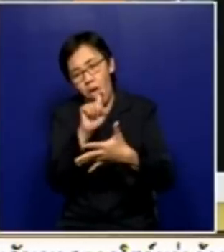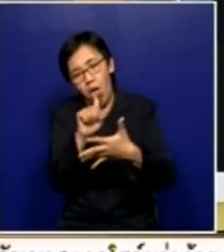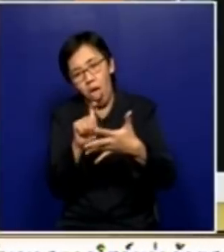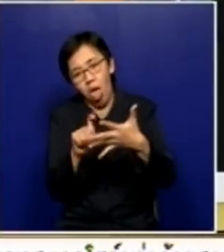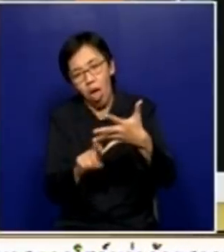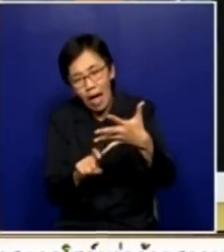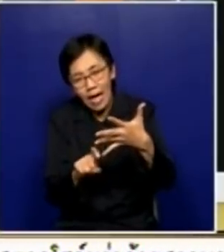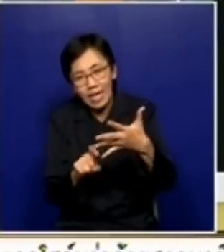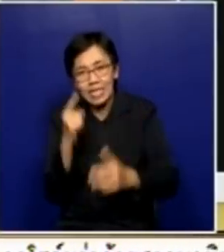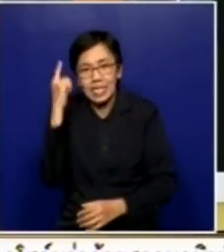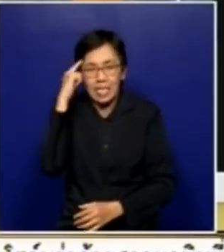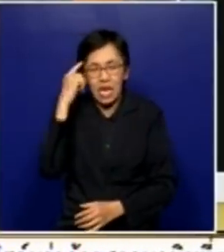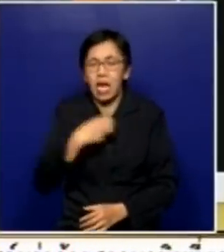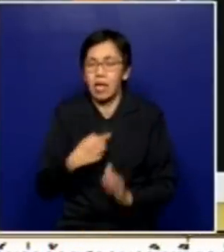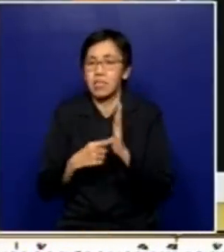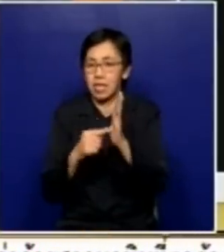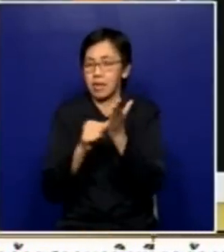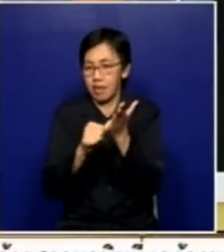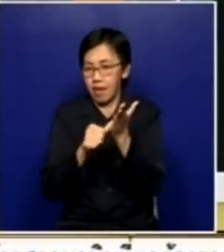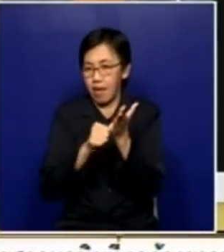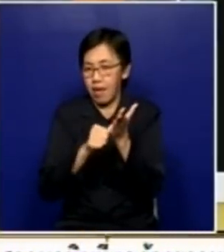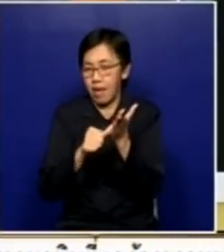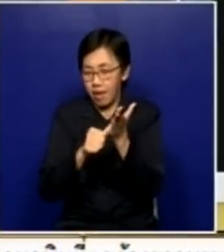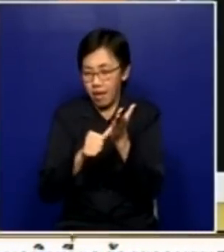ยกเลิกบางประการและแก้ไขใบางข้อนะครับ